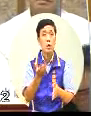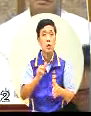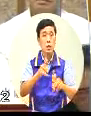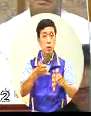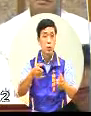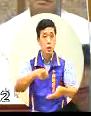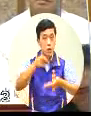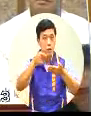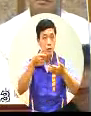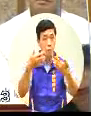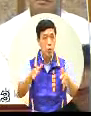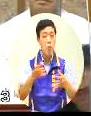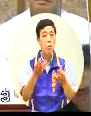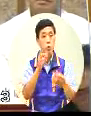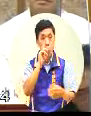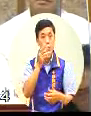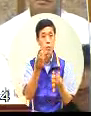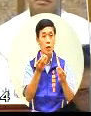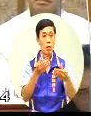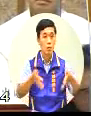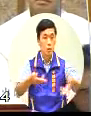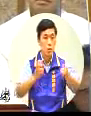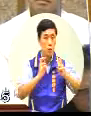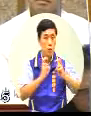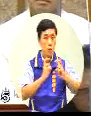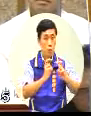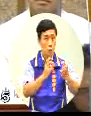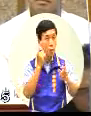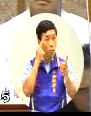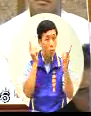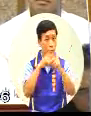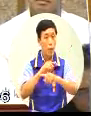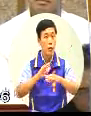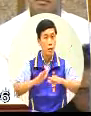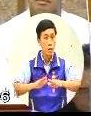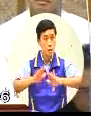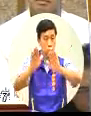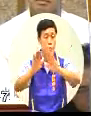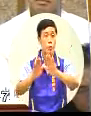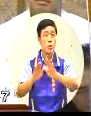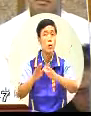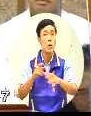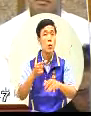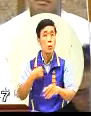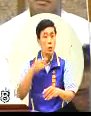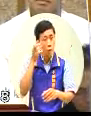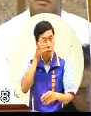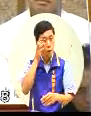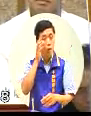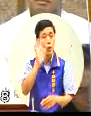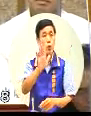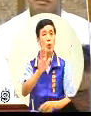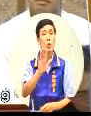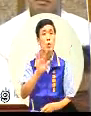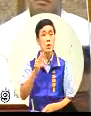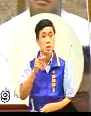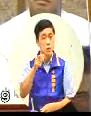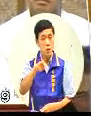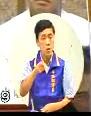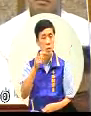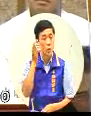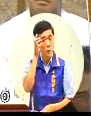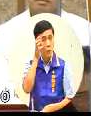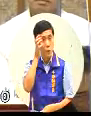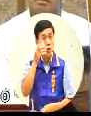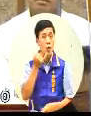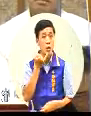没有错，其实轻轨它是一个进步的系统进来，我们当然有一些理想，在这个理想里面可能会改